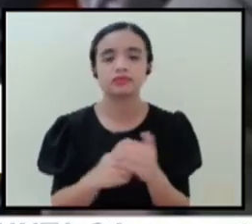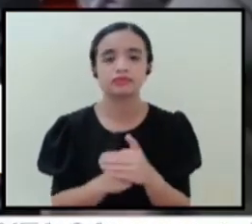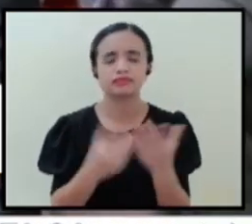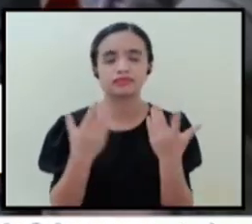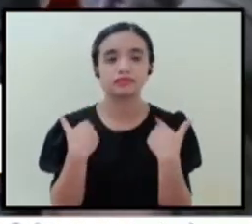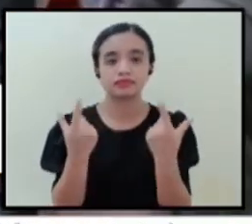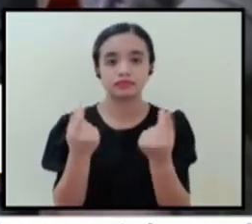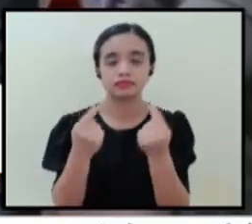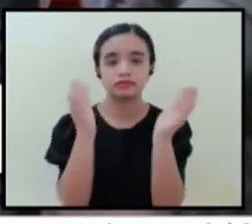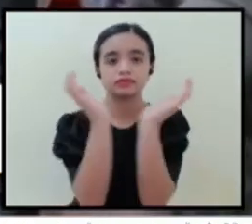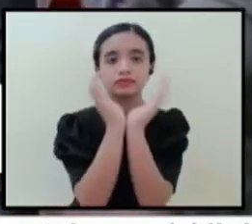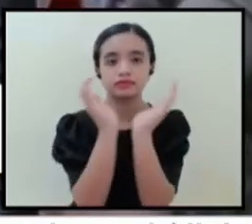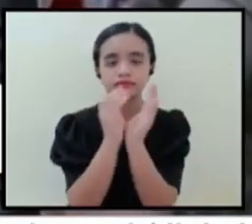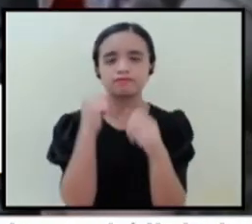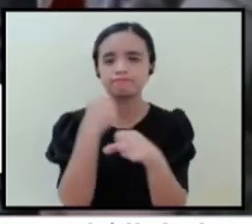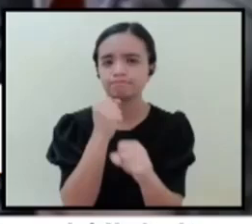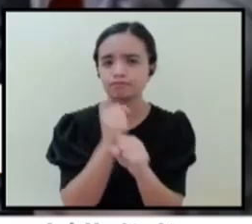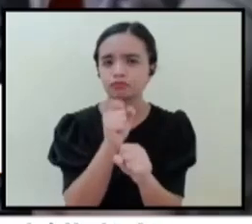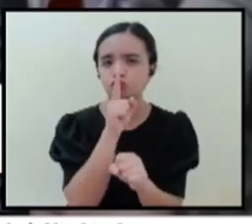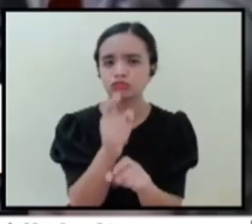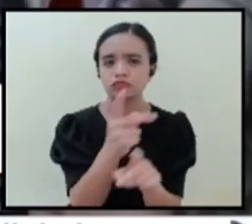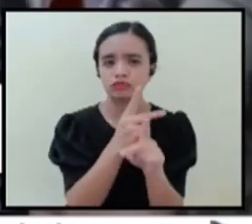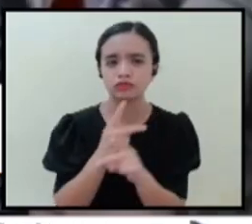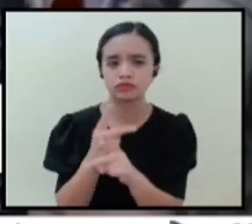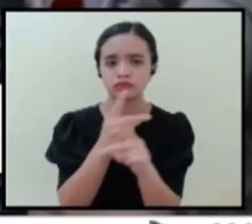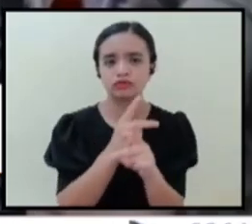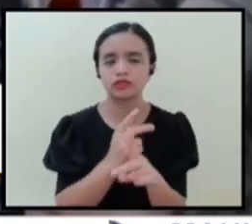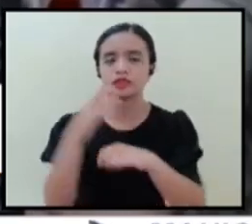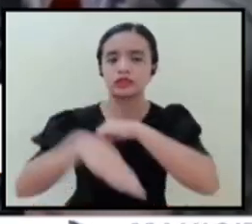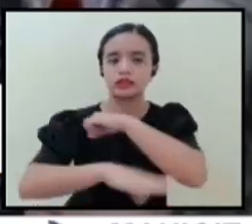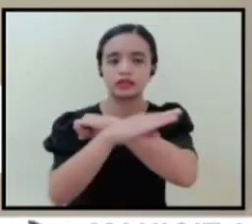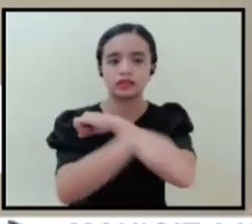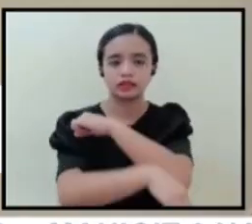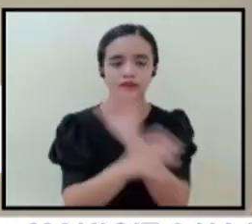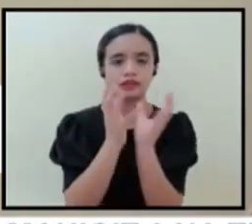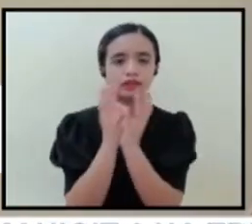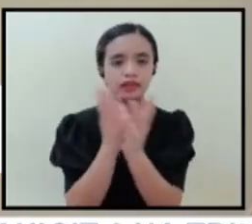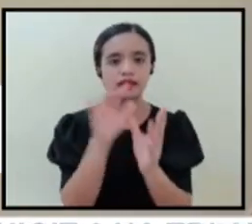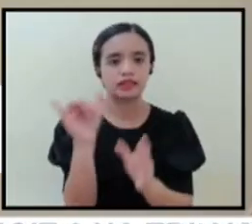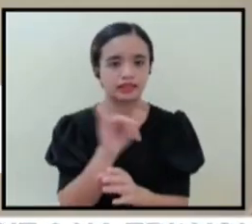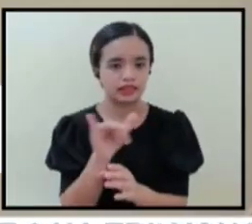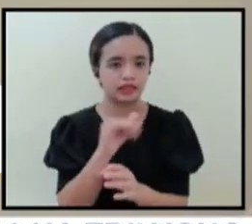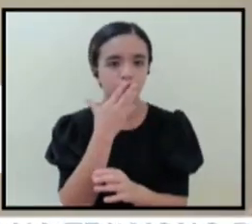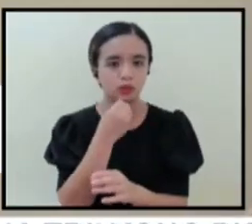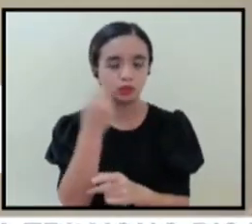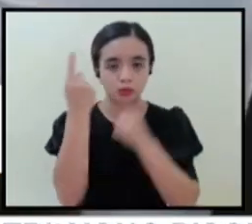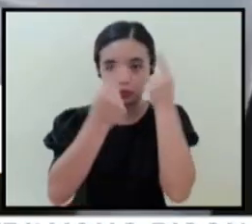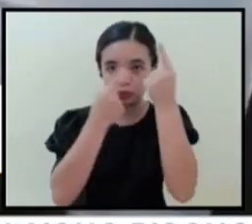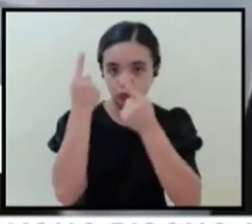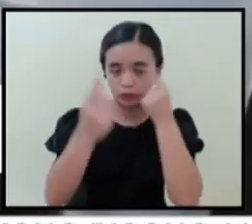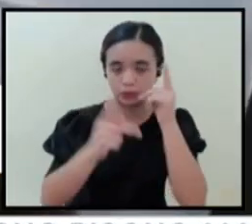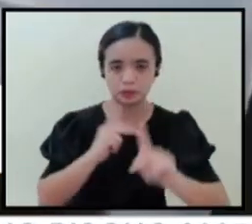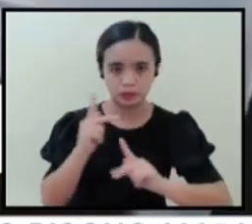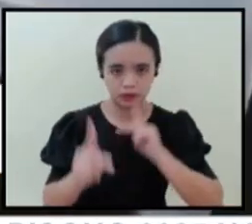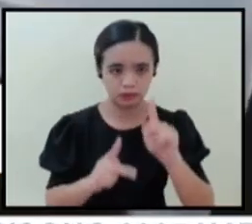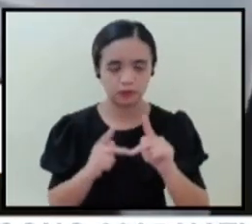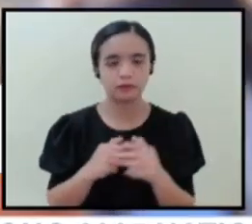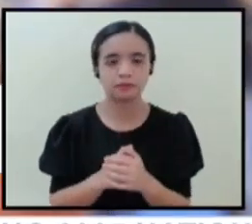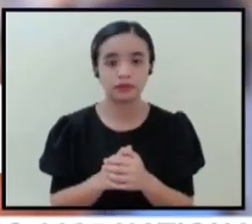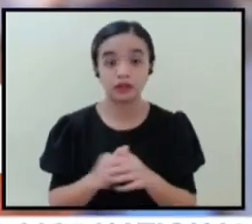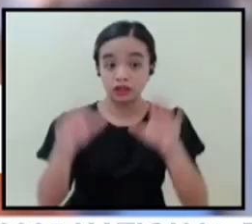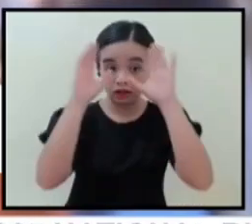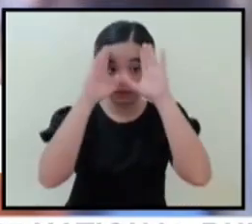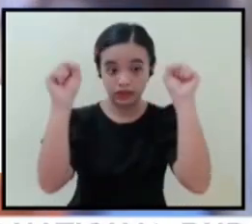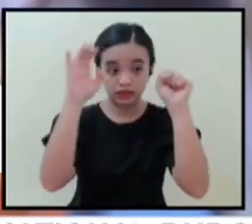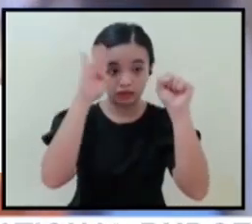na tiyakin ang proteksyon ng coastal communities at ang kapakanan ng publiko. Bukod dyan, pinatitiyak din ni Pangulong Marcos sa DOH